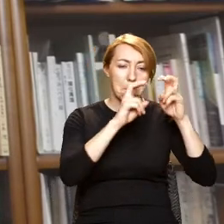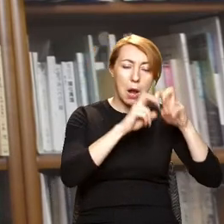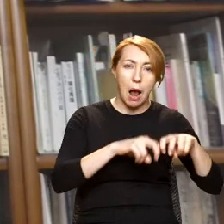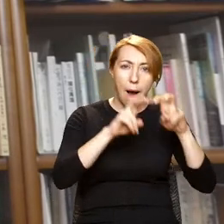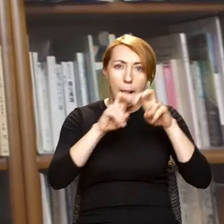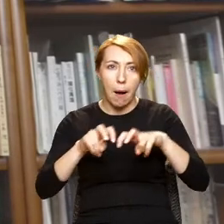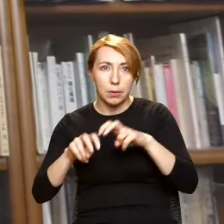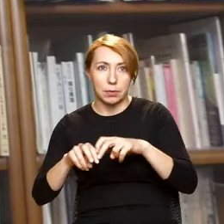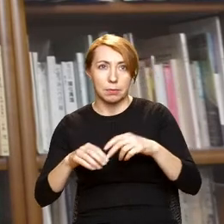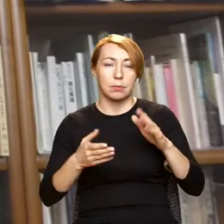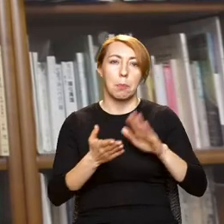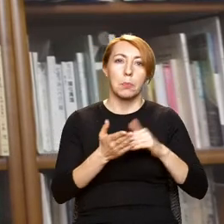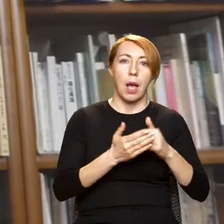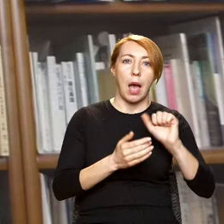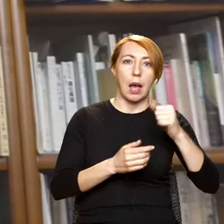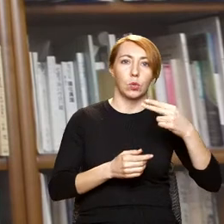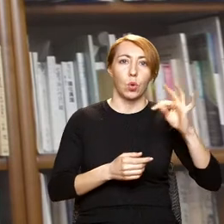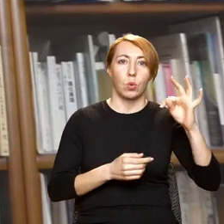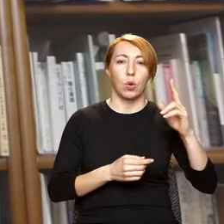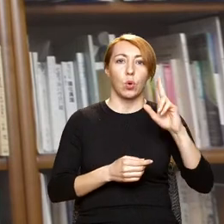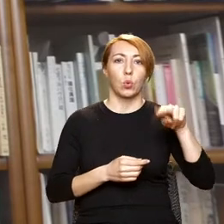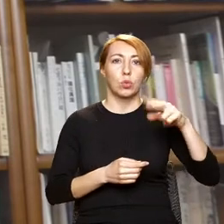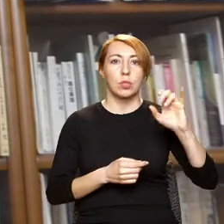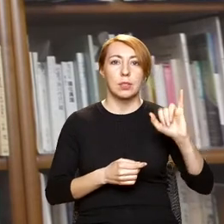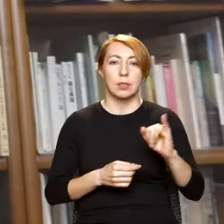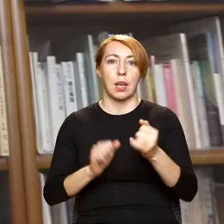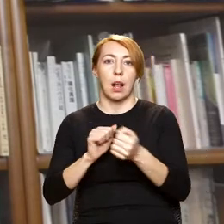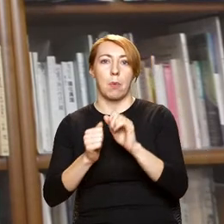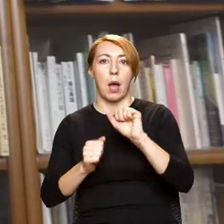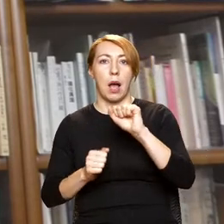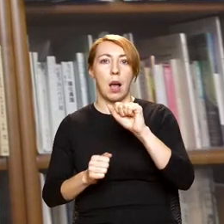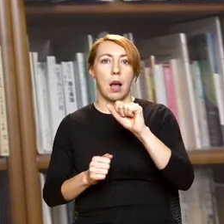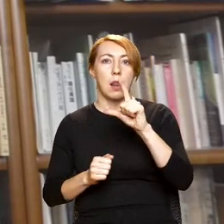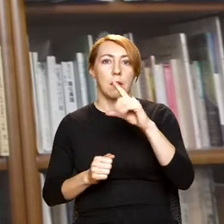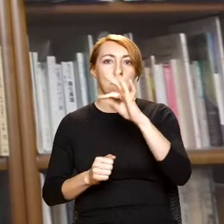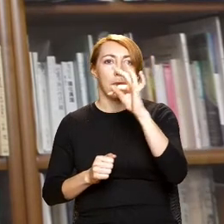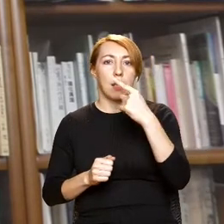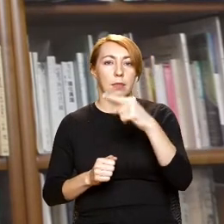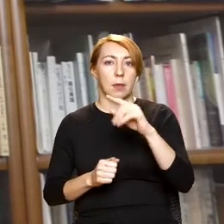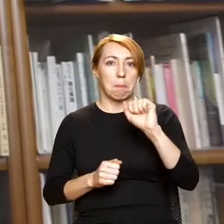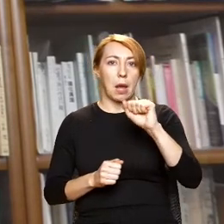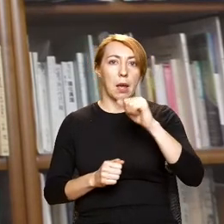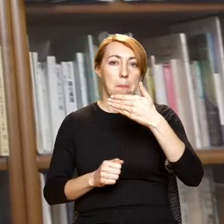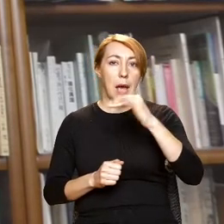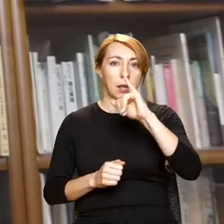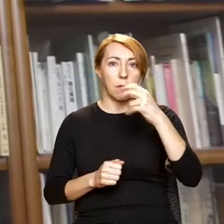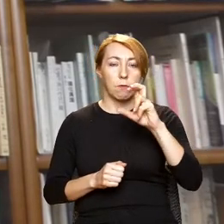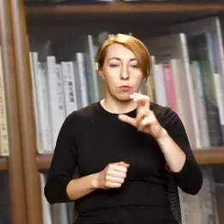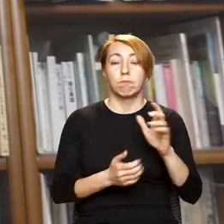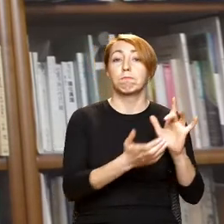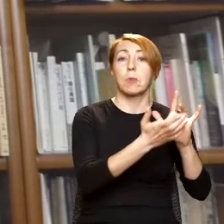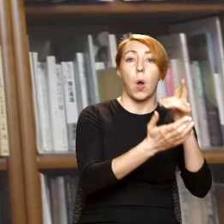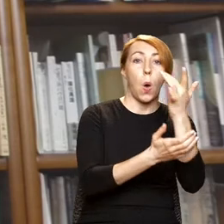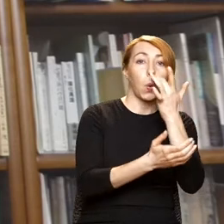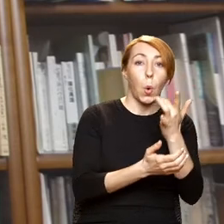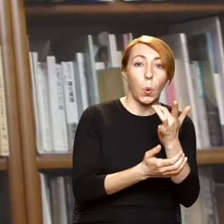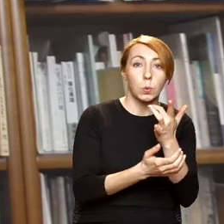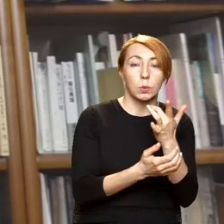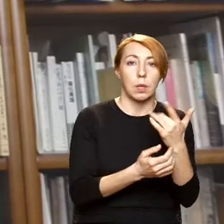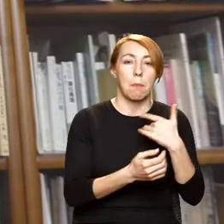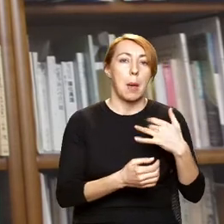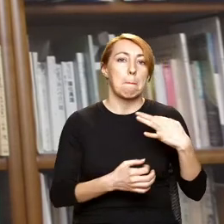Antoni Kuczyński czy profesor Alfred Majewicz. W Rosji z kolei